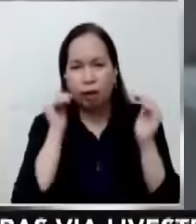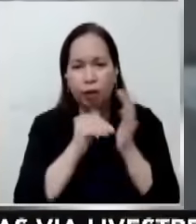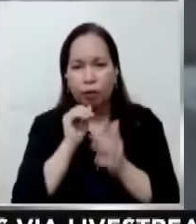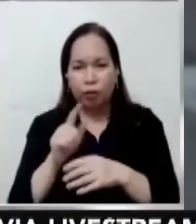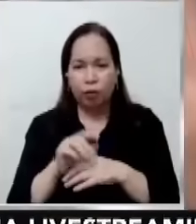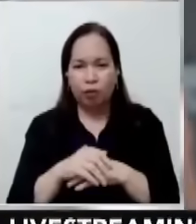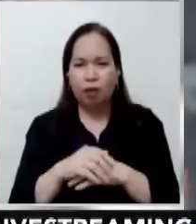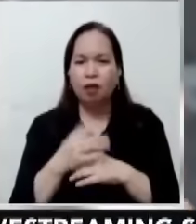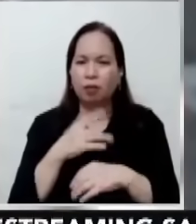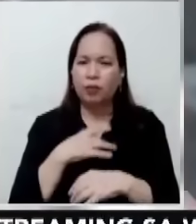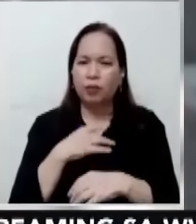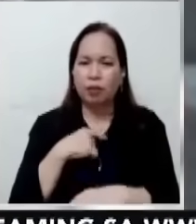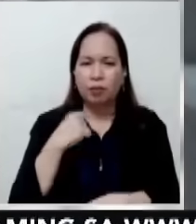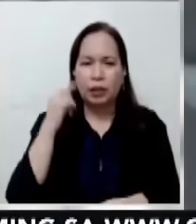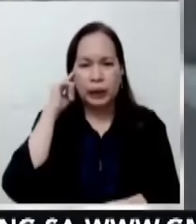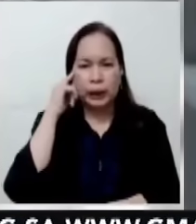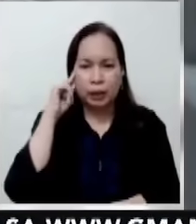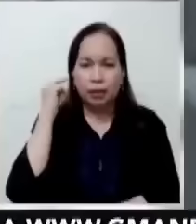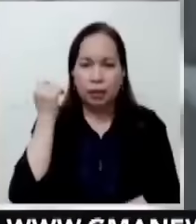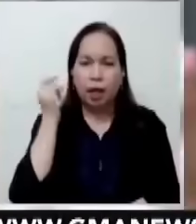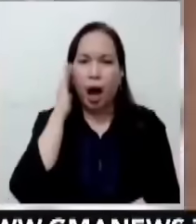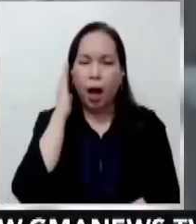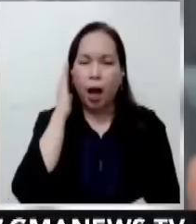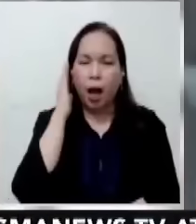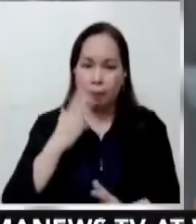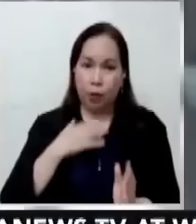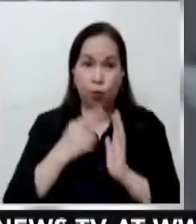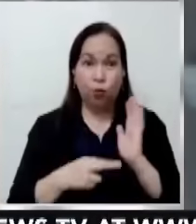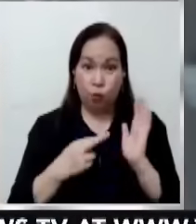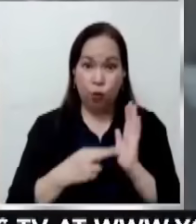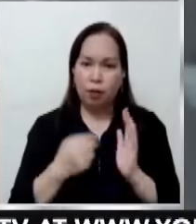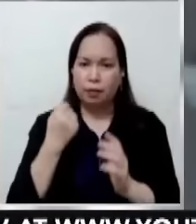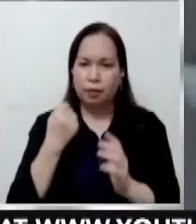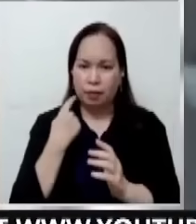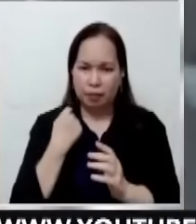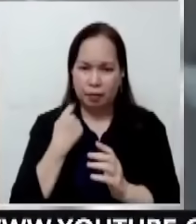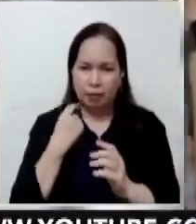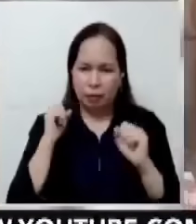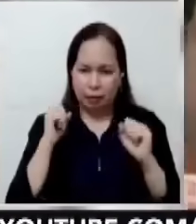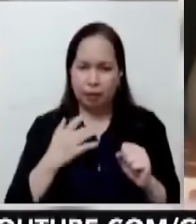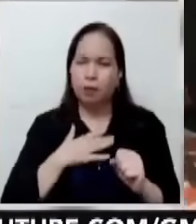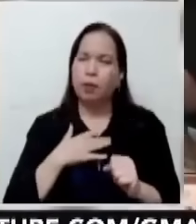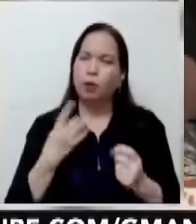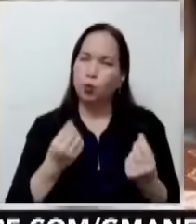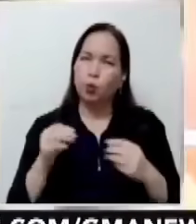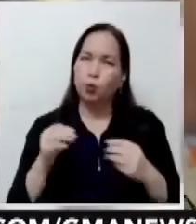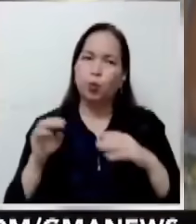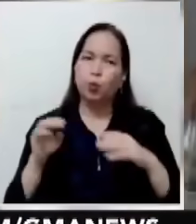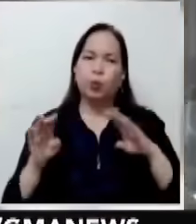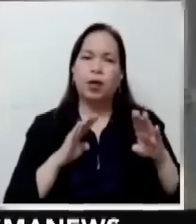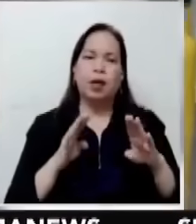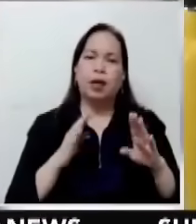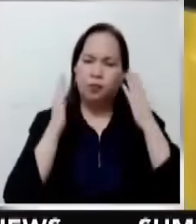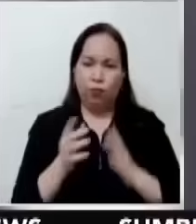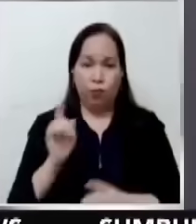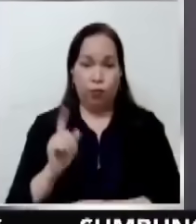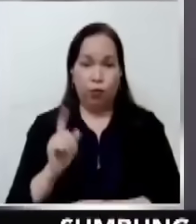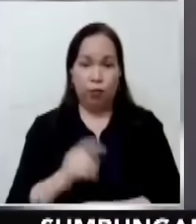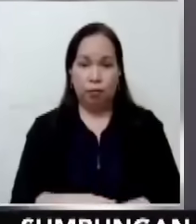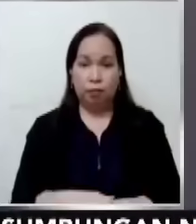ko. Now, na mas alam ko na yung character ko, mas may idea na ako sa dapat ko pang pagfokusan. Pero di lang ang bagong